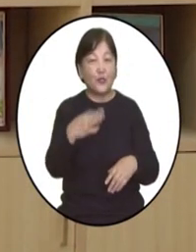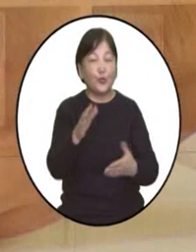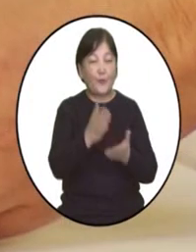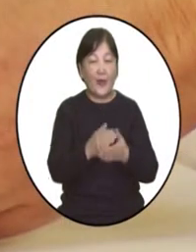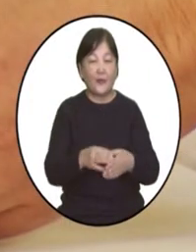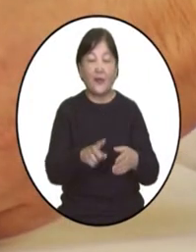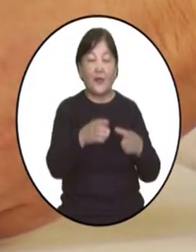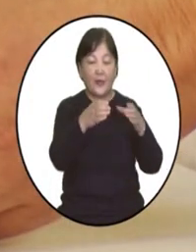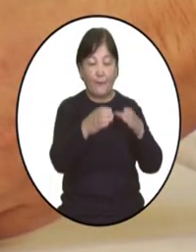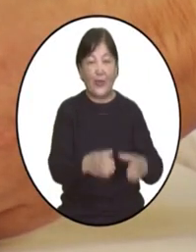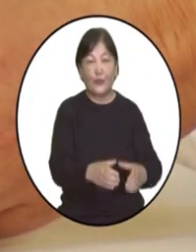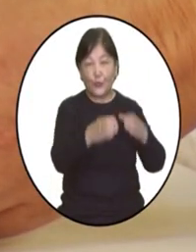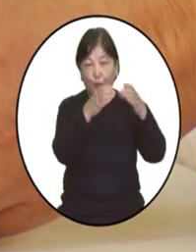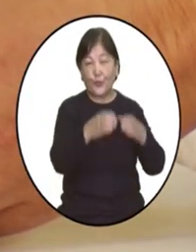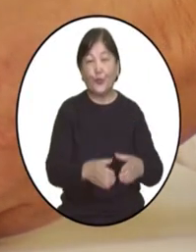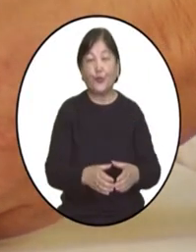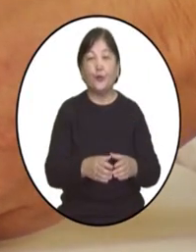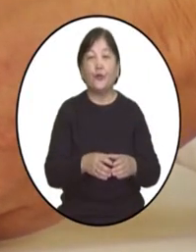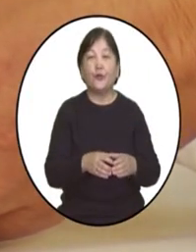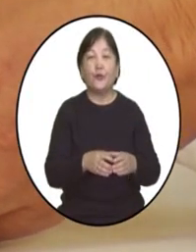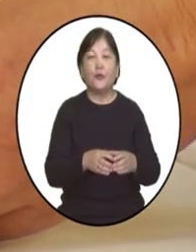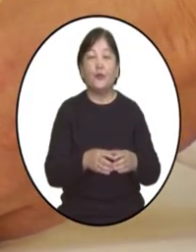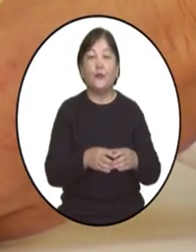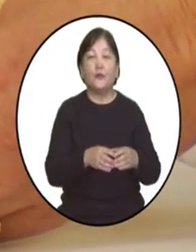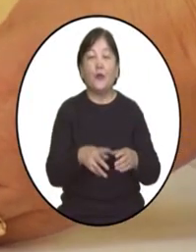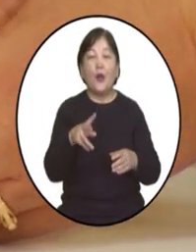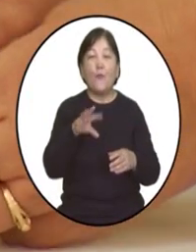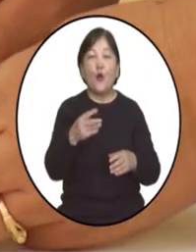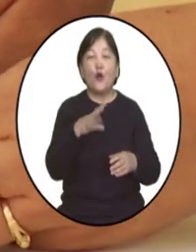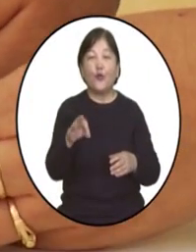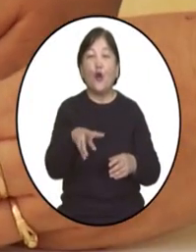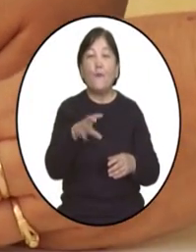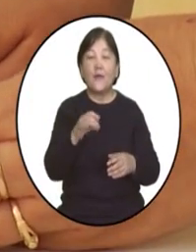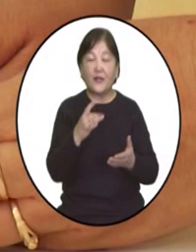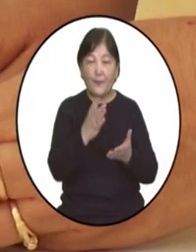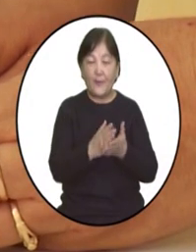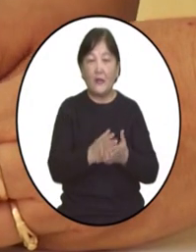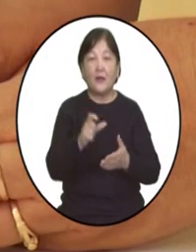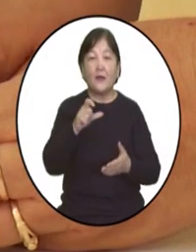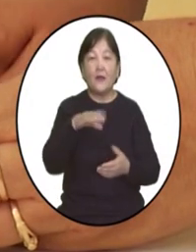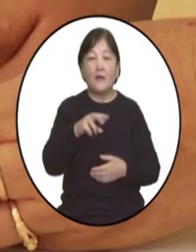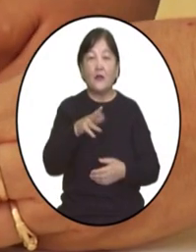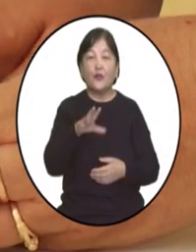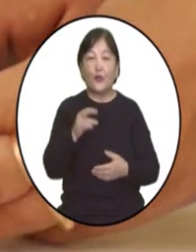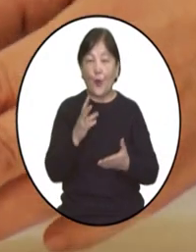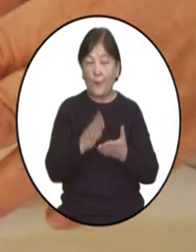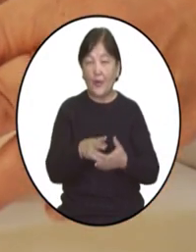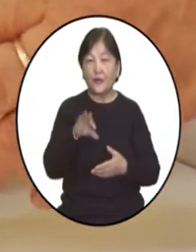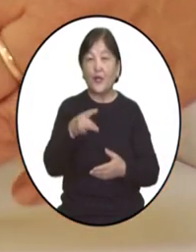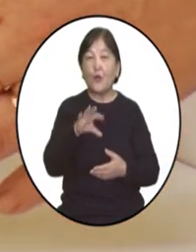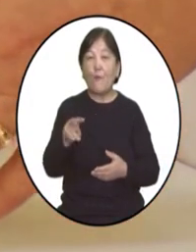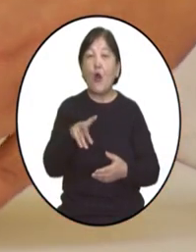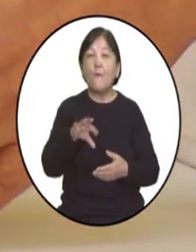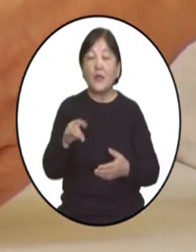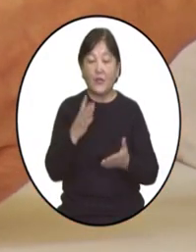энэ баллон дотор, за энэ манометр байна, энэ электрон термометр байна.